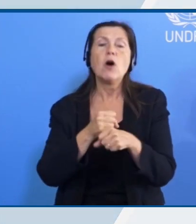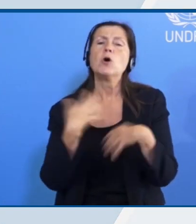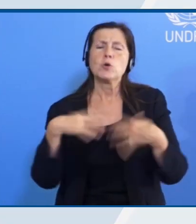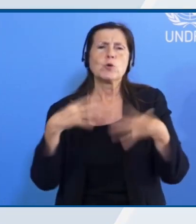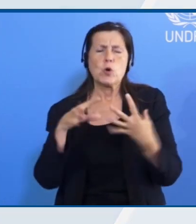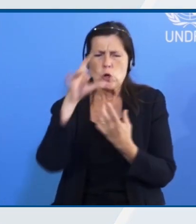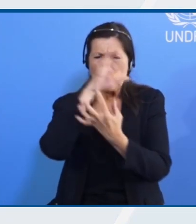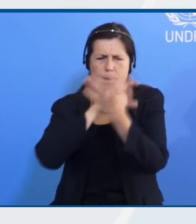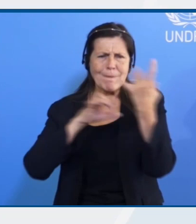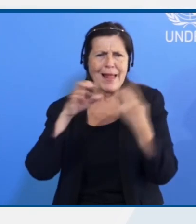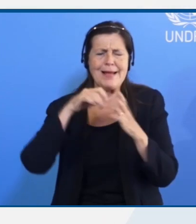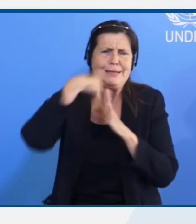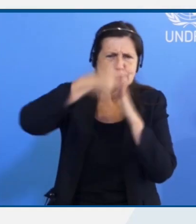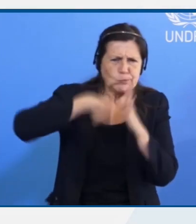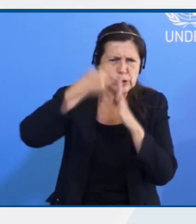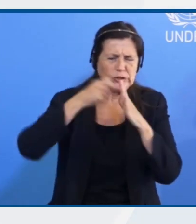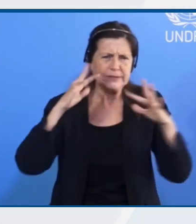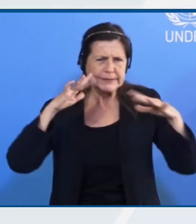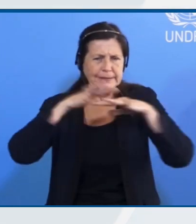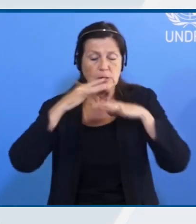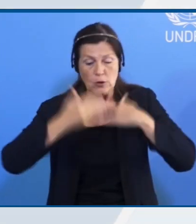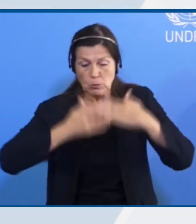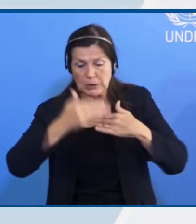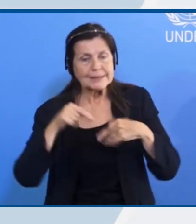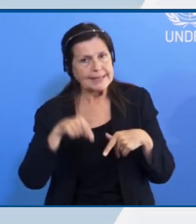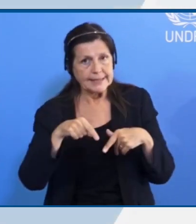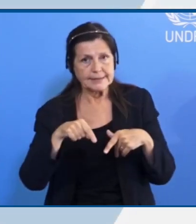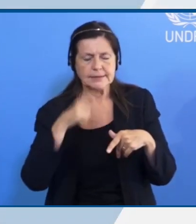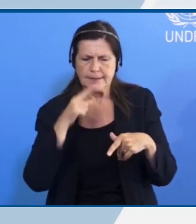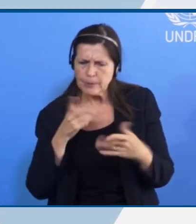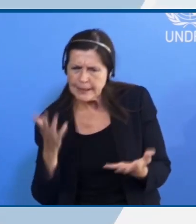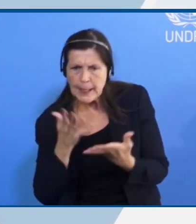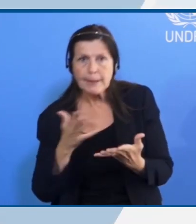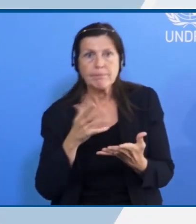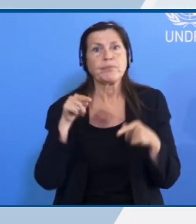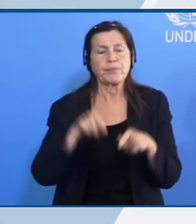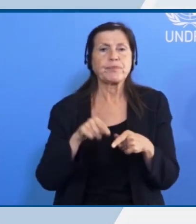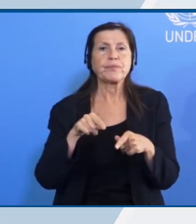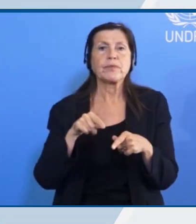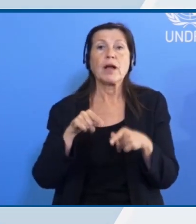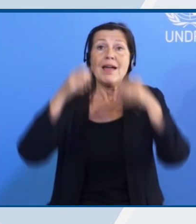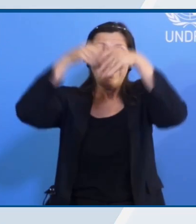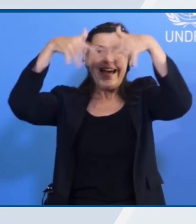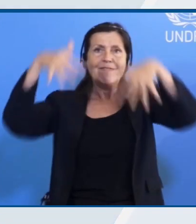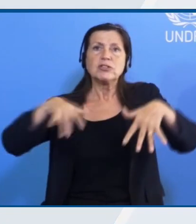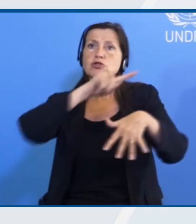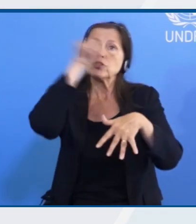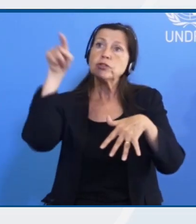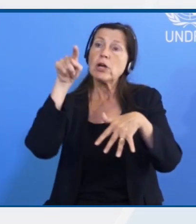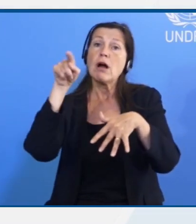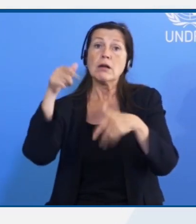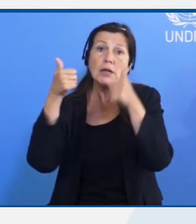delle prestazioni delle principali infrastrutture, nello specifico strade e scuole. Significativi investimenti sono stati dedicati anche